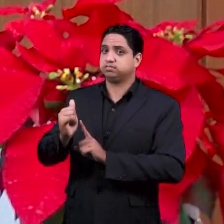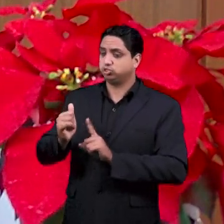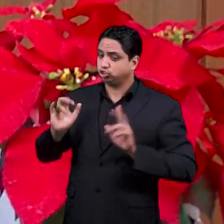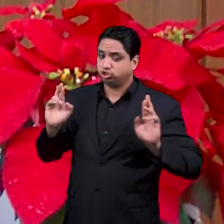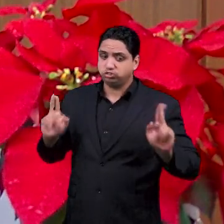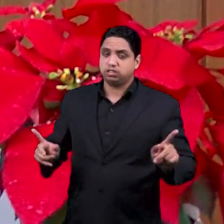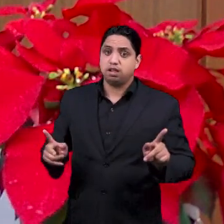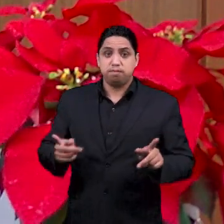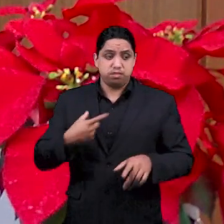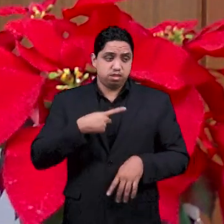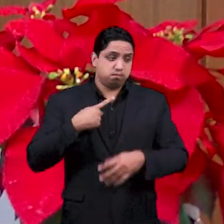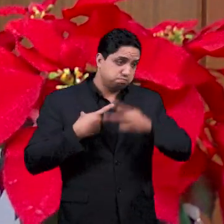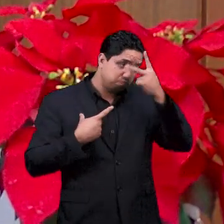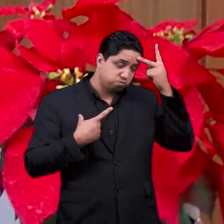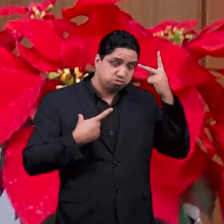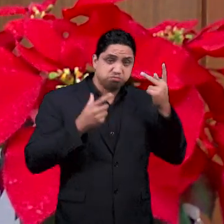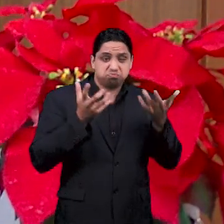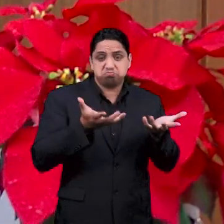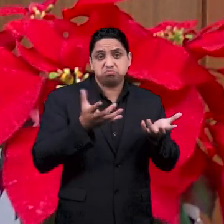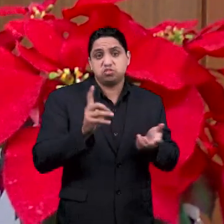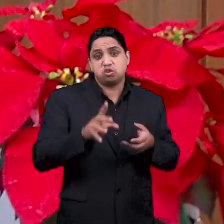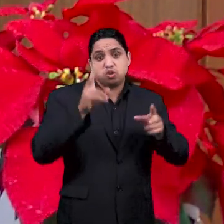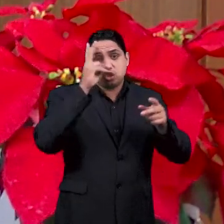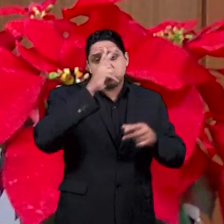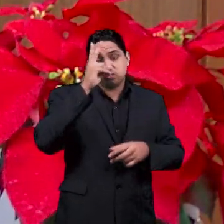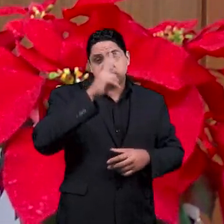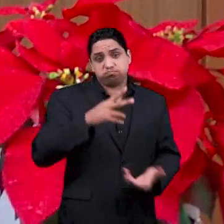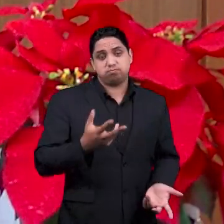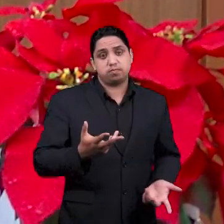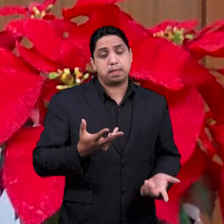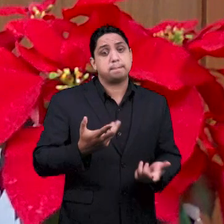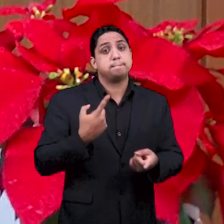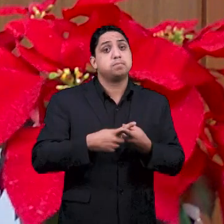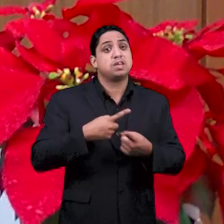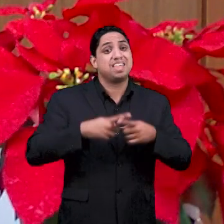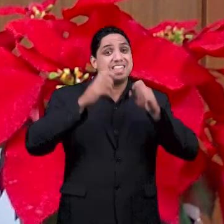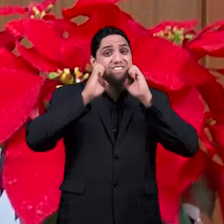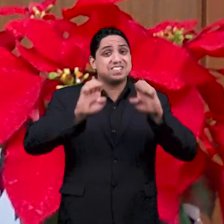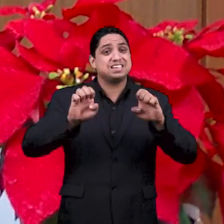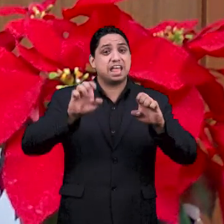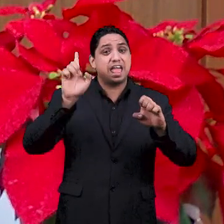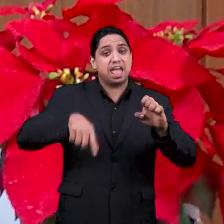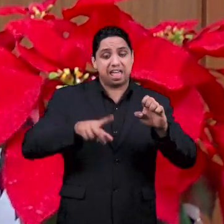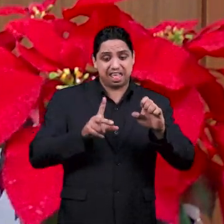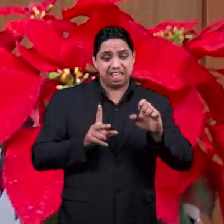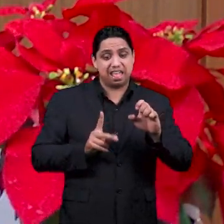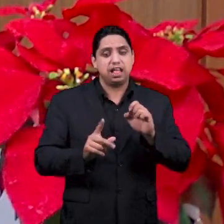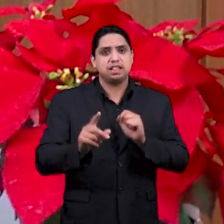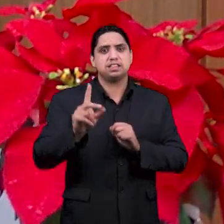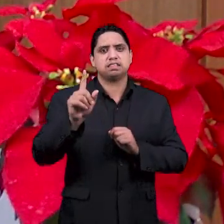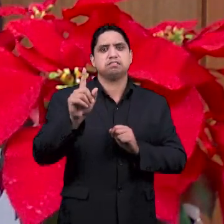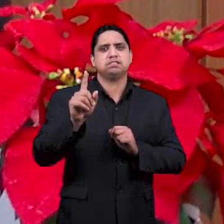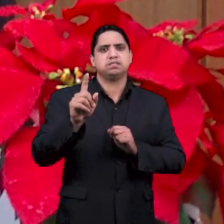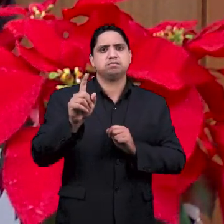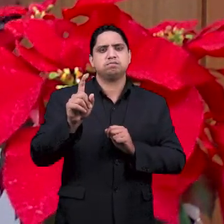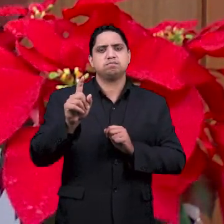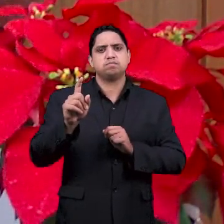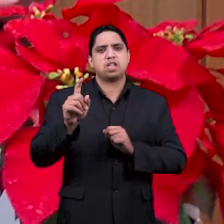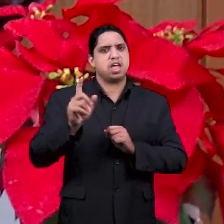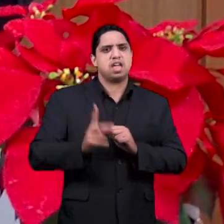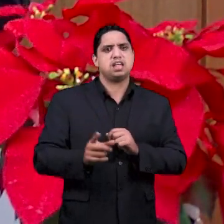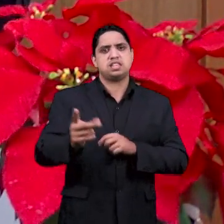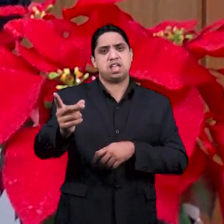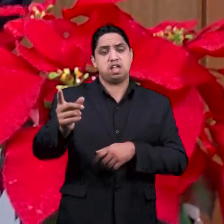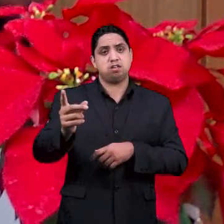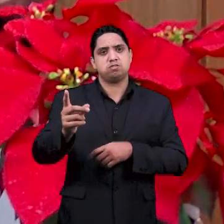оно в пророческом. Потому что Евангелие, оно вечное. Когда вы говорите «вечное Евангелие»,